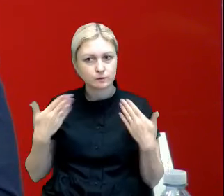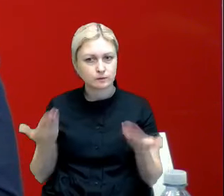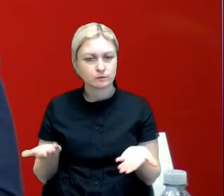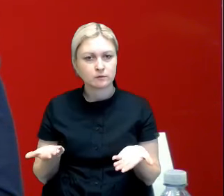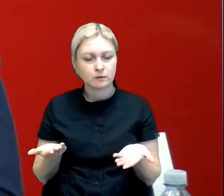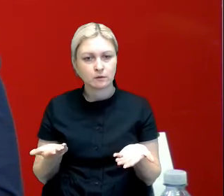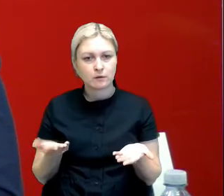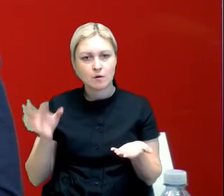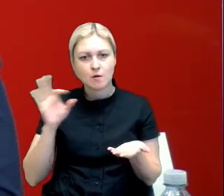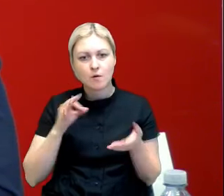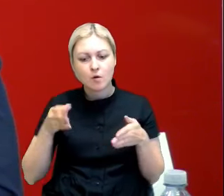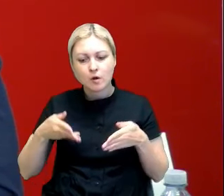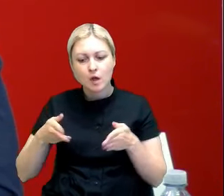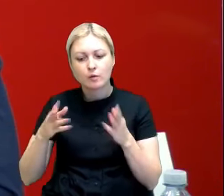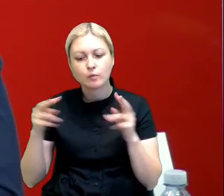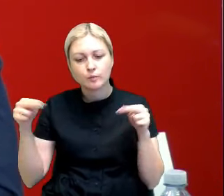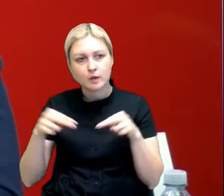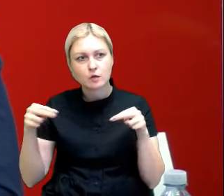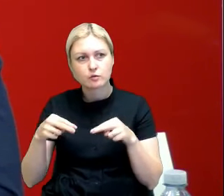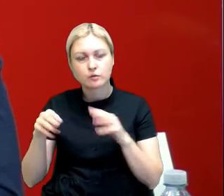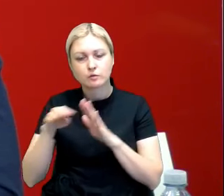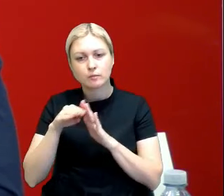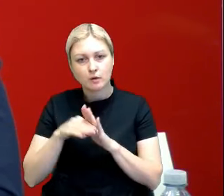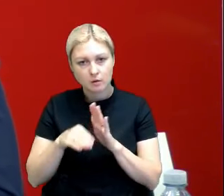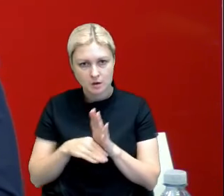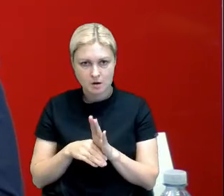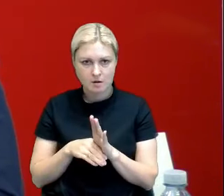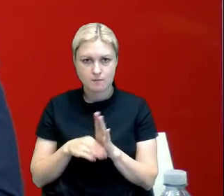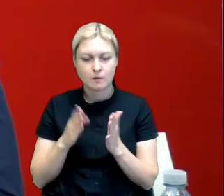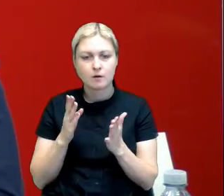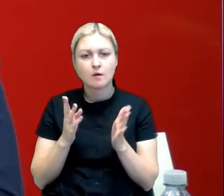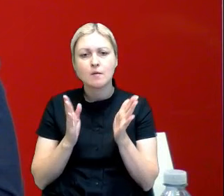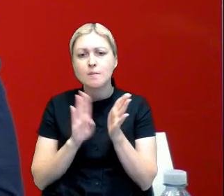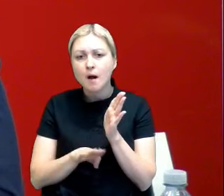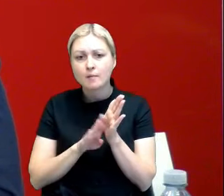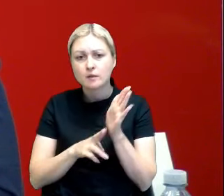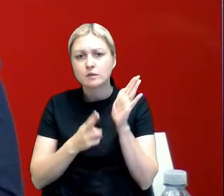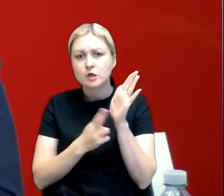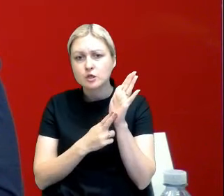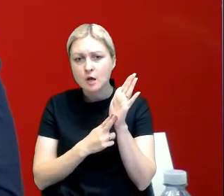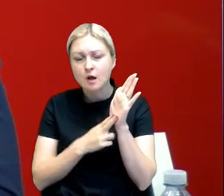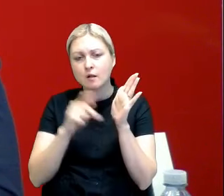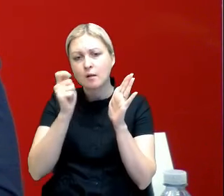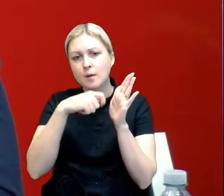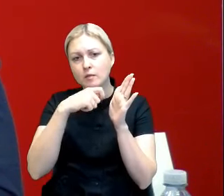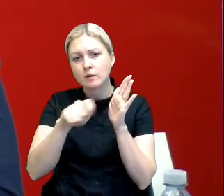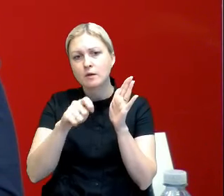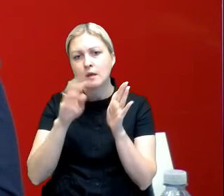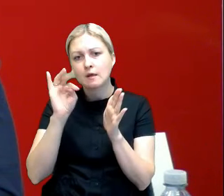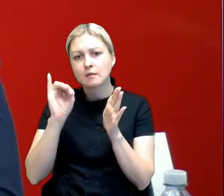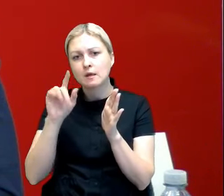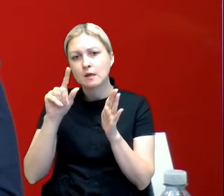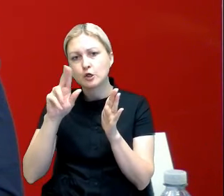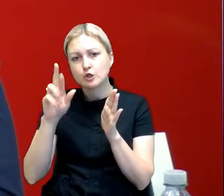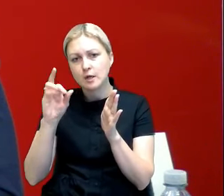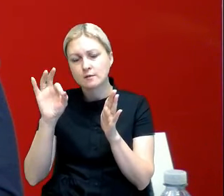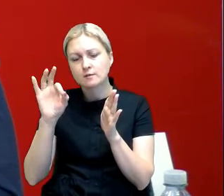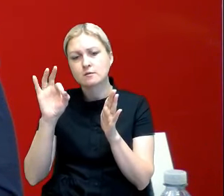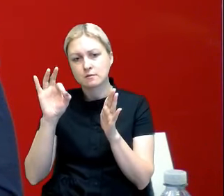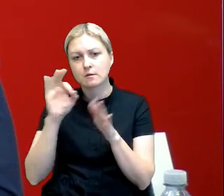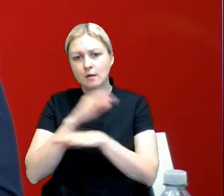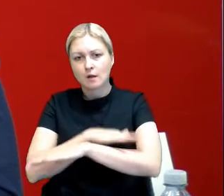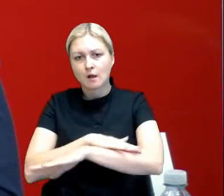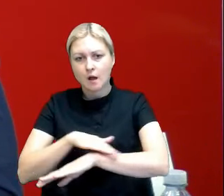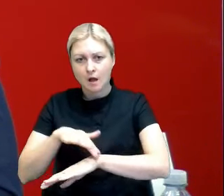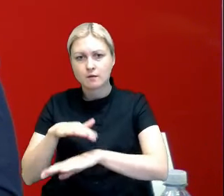priežiūros programą mes netgi paprasto ženklo panaikinti tilžės gatvėje neturim neturėjom neradom